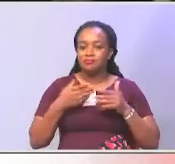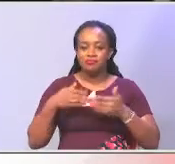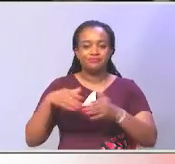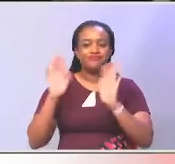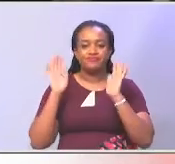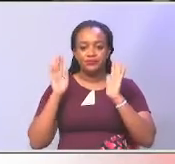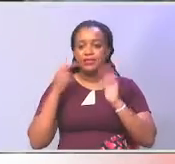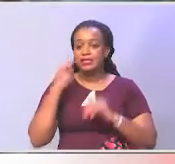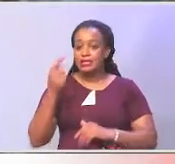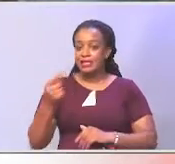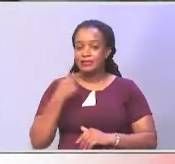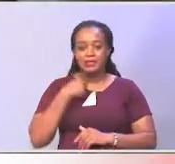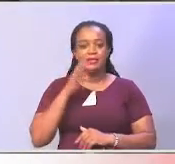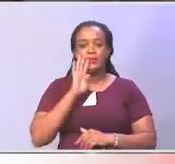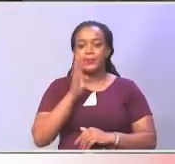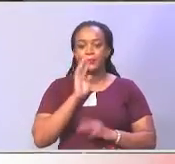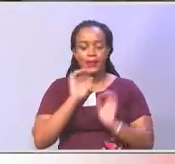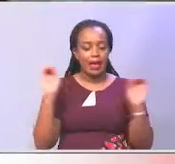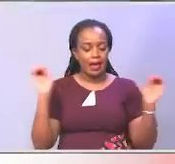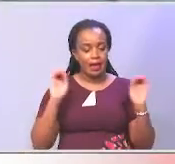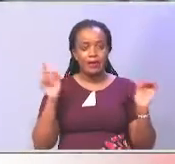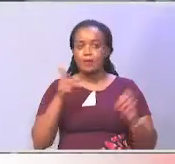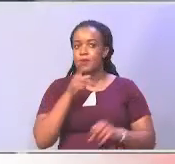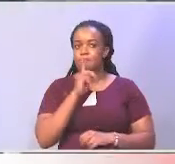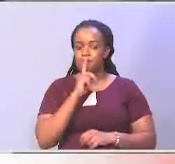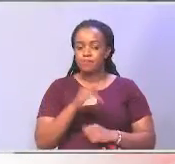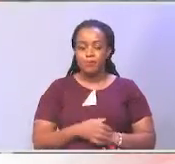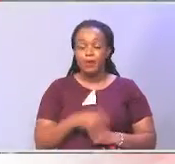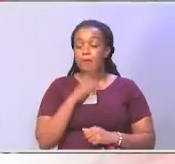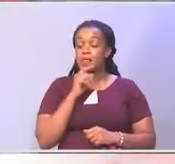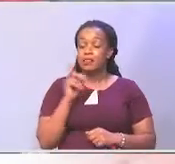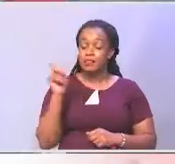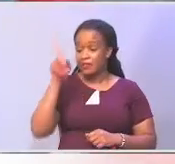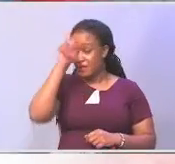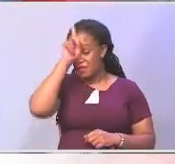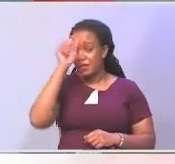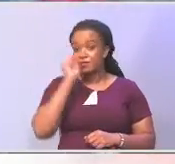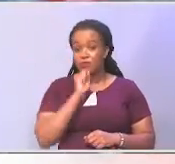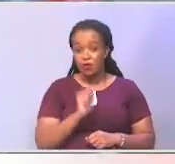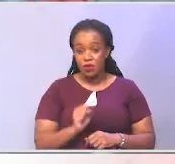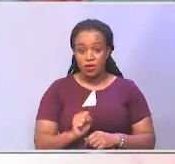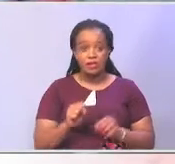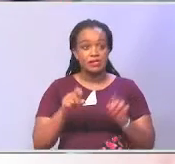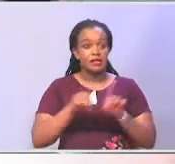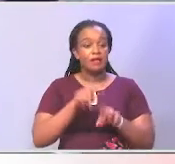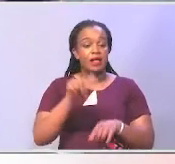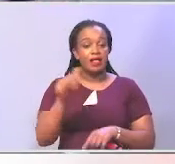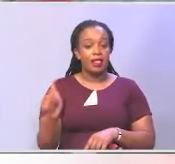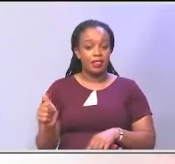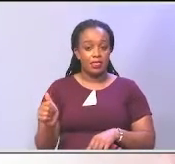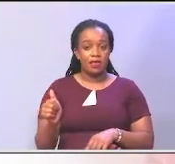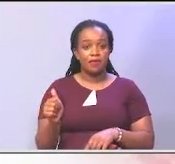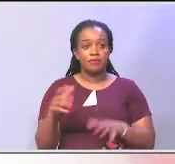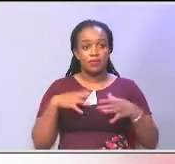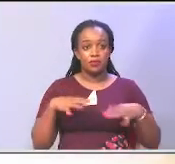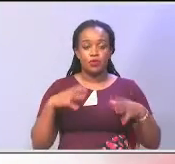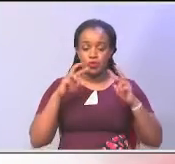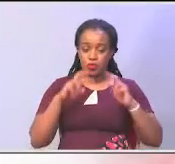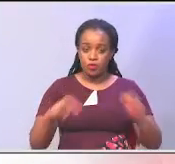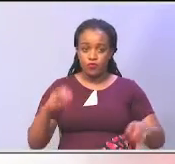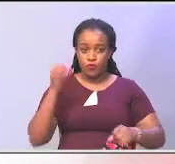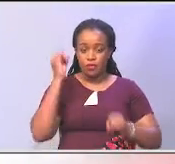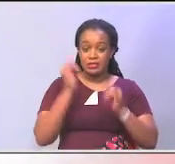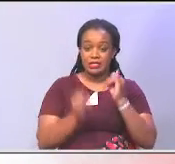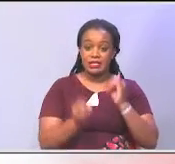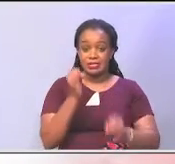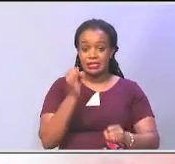akaniambia nisiseme. Simon Hisa is a village elder alongside other villagers who are seeking for justice. Kulingana na